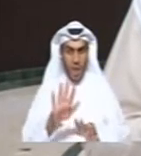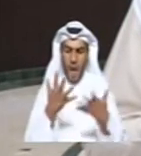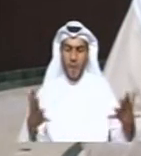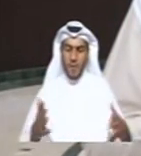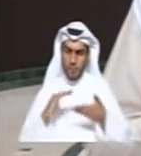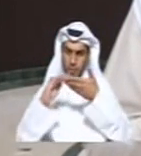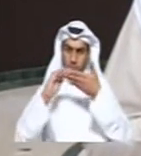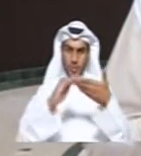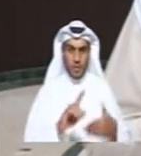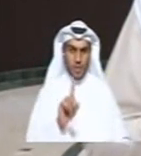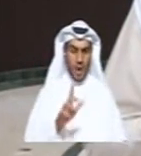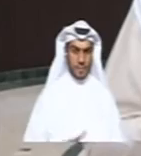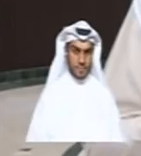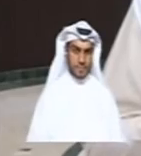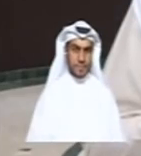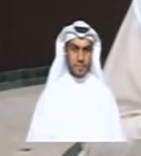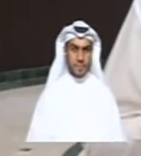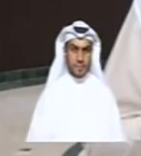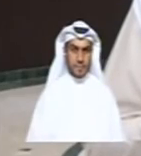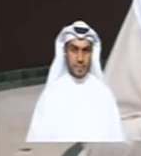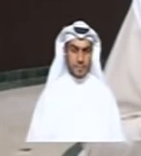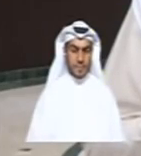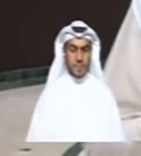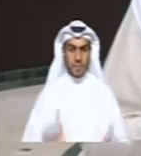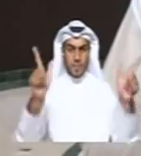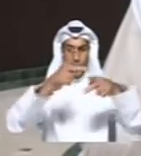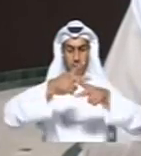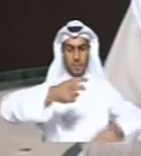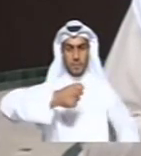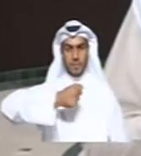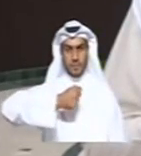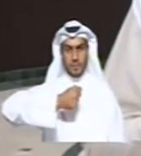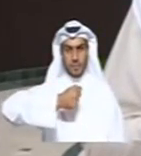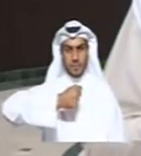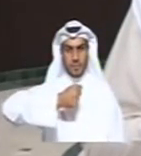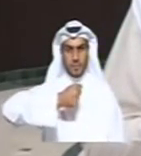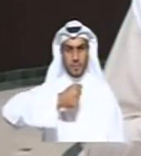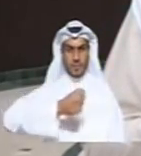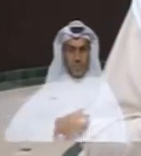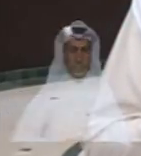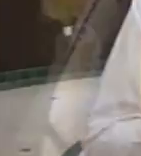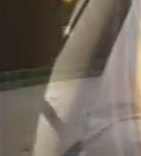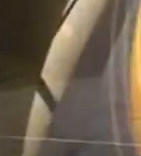في هذا الشأن. ناصر الهاجري، تلفزيون دولة الكويت.